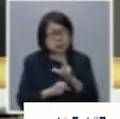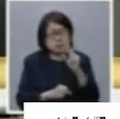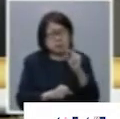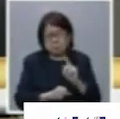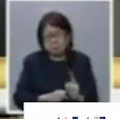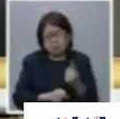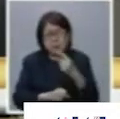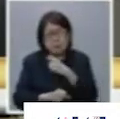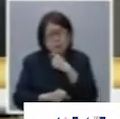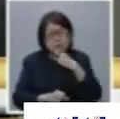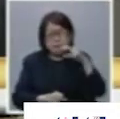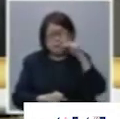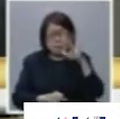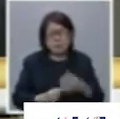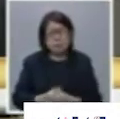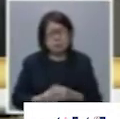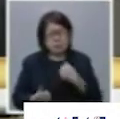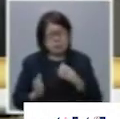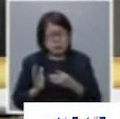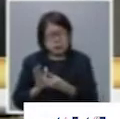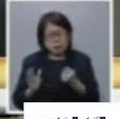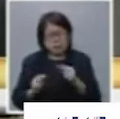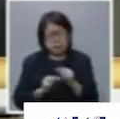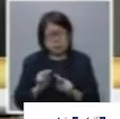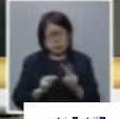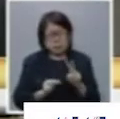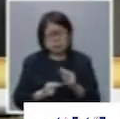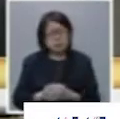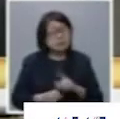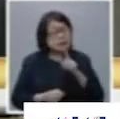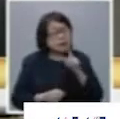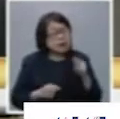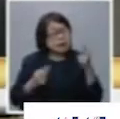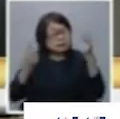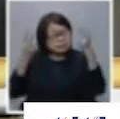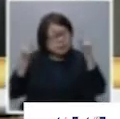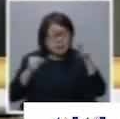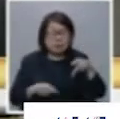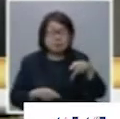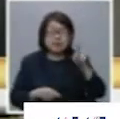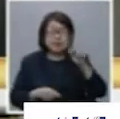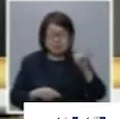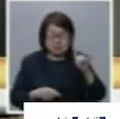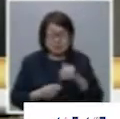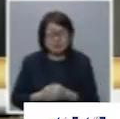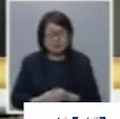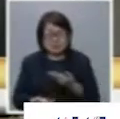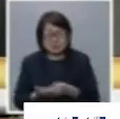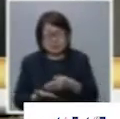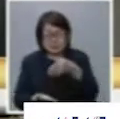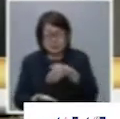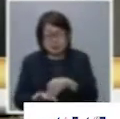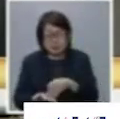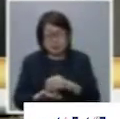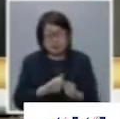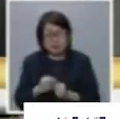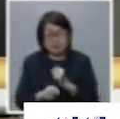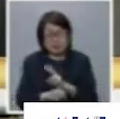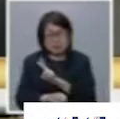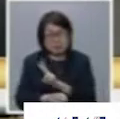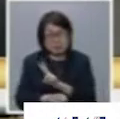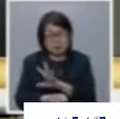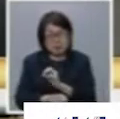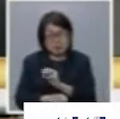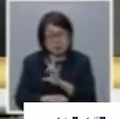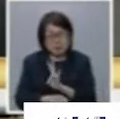จะตัด 2% อันนี้ท่านประยุทธ์จันทร์โอชาครับท่านใช้งบกลาง2557